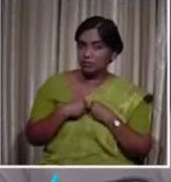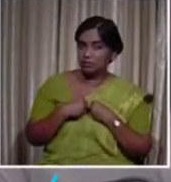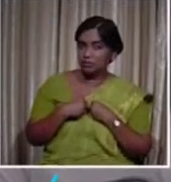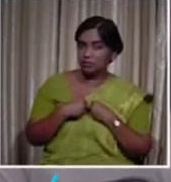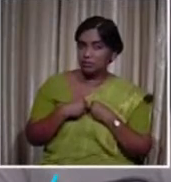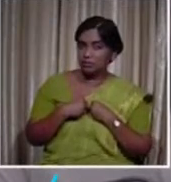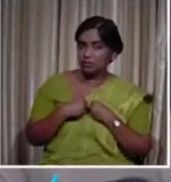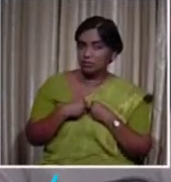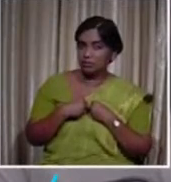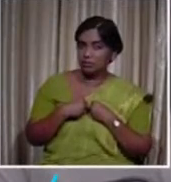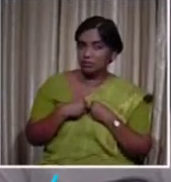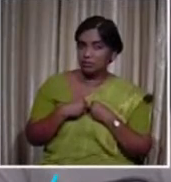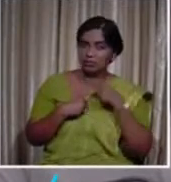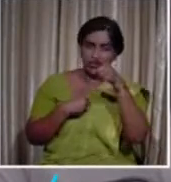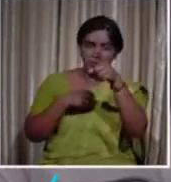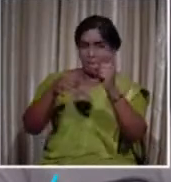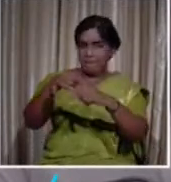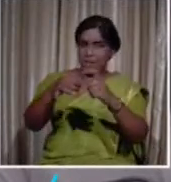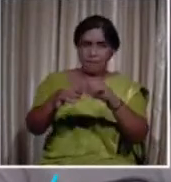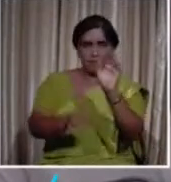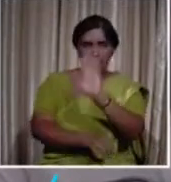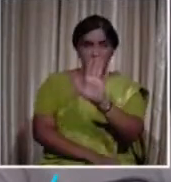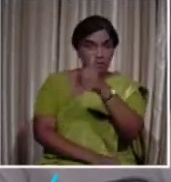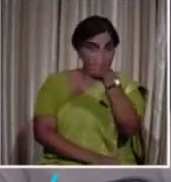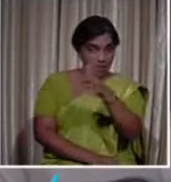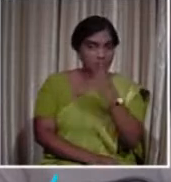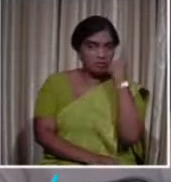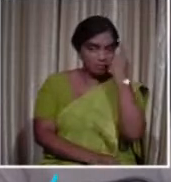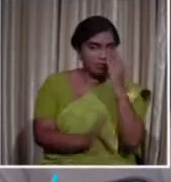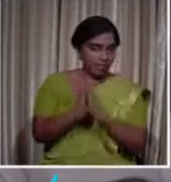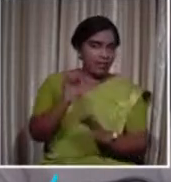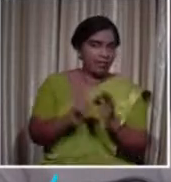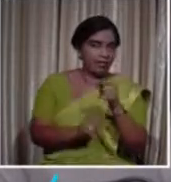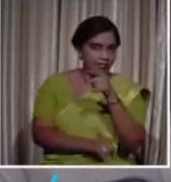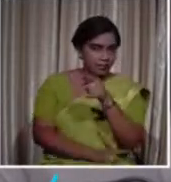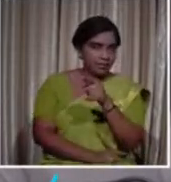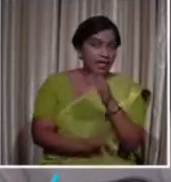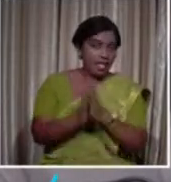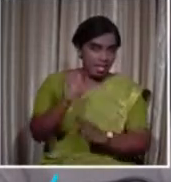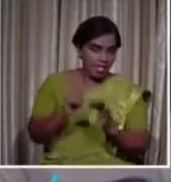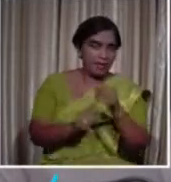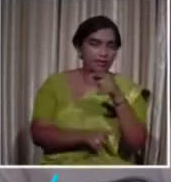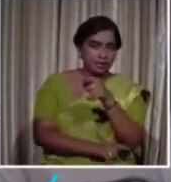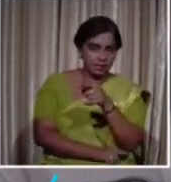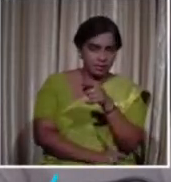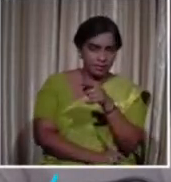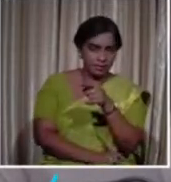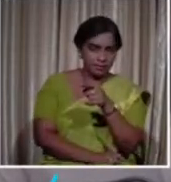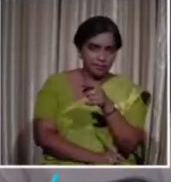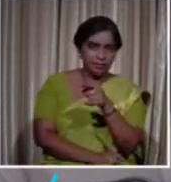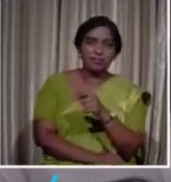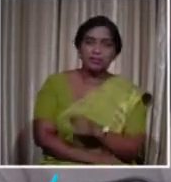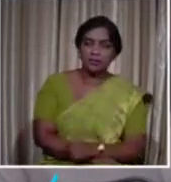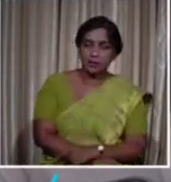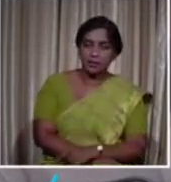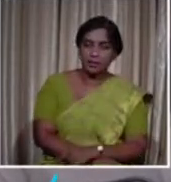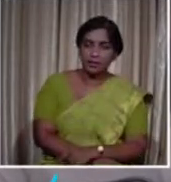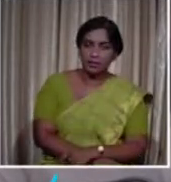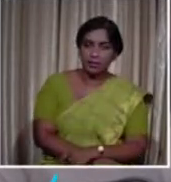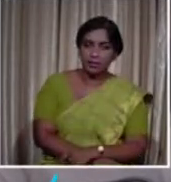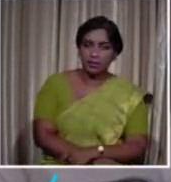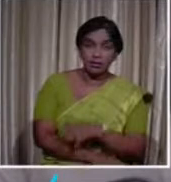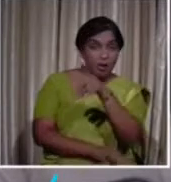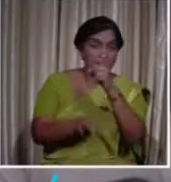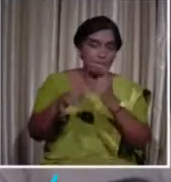ඒක ඔබතුමා ප්‍රශ්නයක් කරගන්න එපා ඔබතුමා වැදගත් උගත් මන්ත්‍රීවරයෙක් දැන් ඇමතිවරයෙක් ඔබතුමා ඒ නිසා